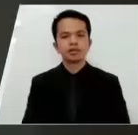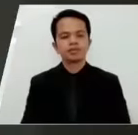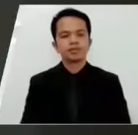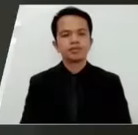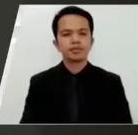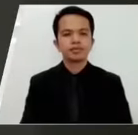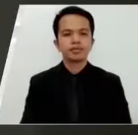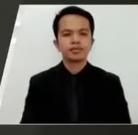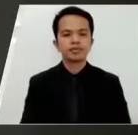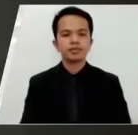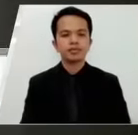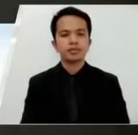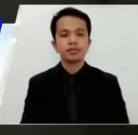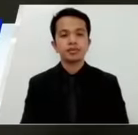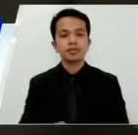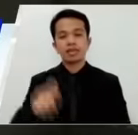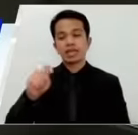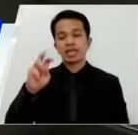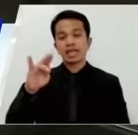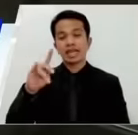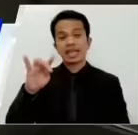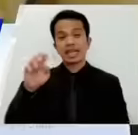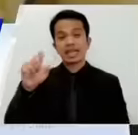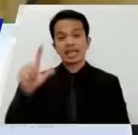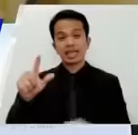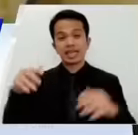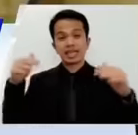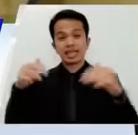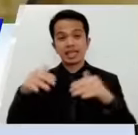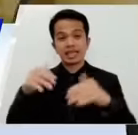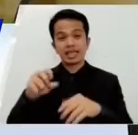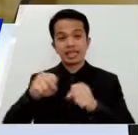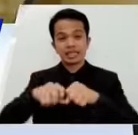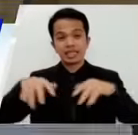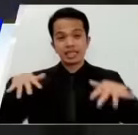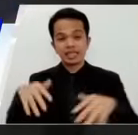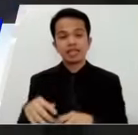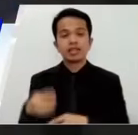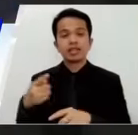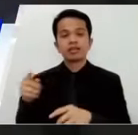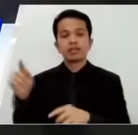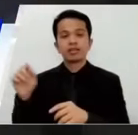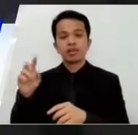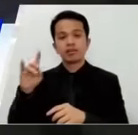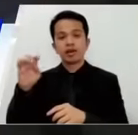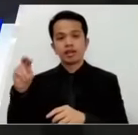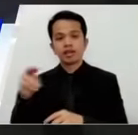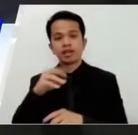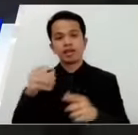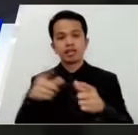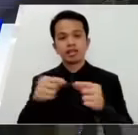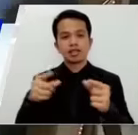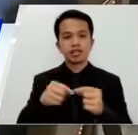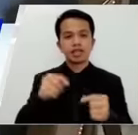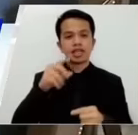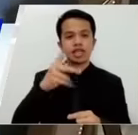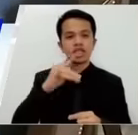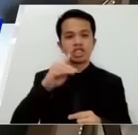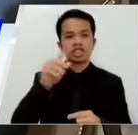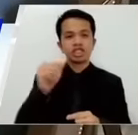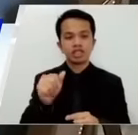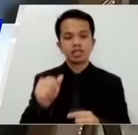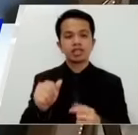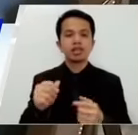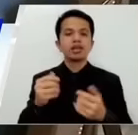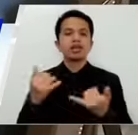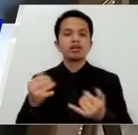Sa Trilateral Leaders Summit ni na President Bongbong Marcos, U.S. President Joe Biden at Japanese Prime Minister Kishida Fumio, inihayag ng